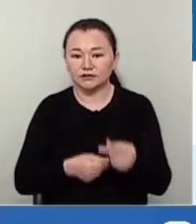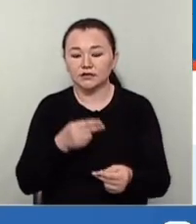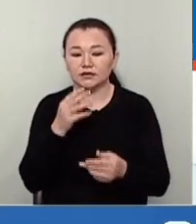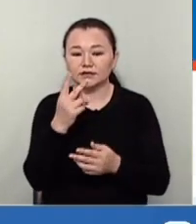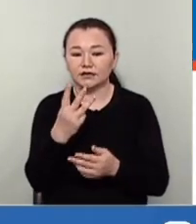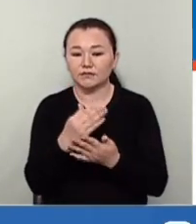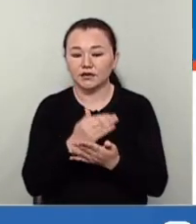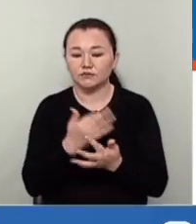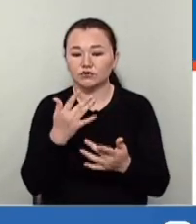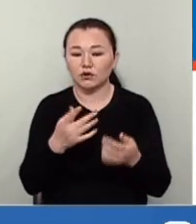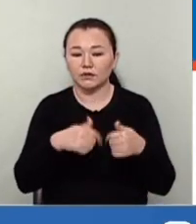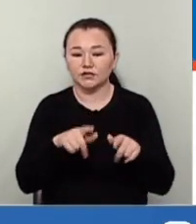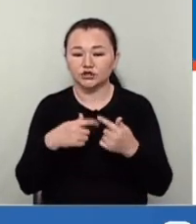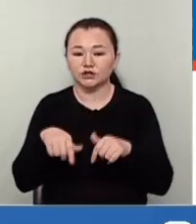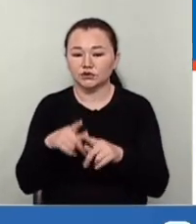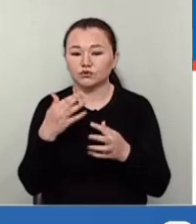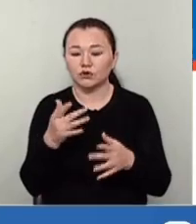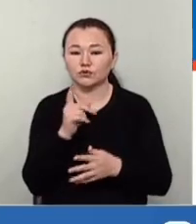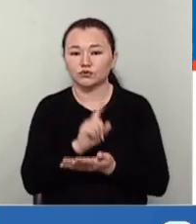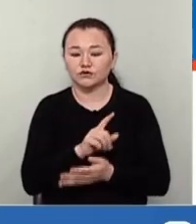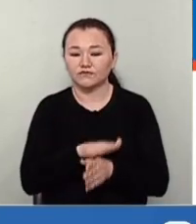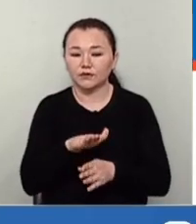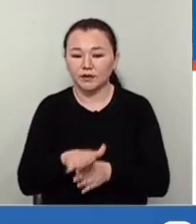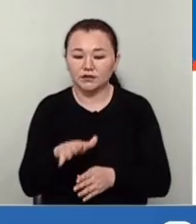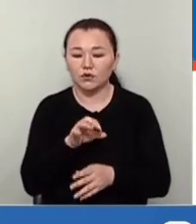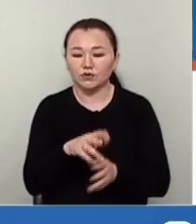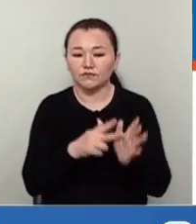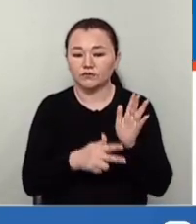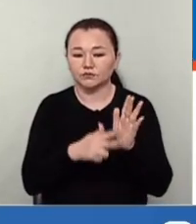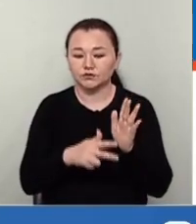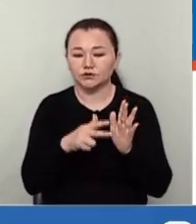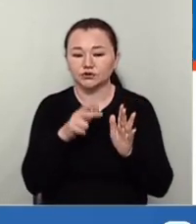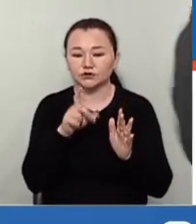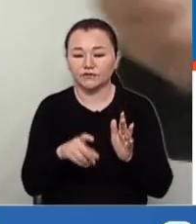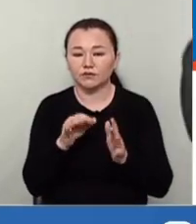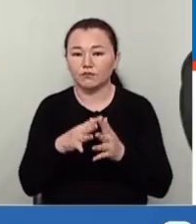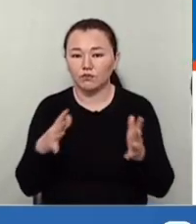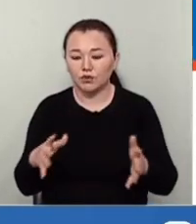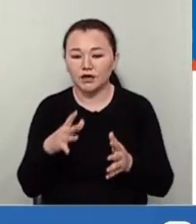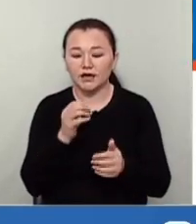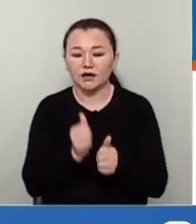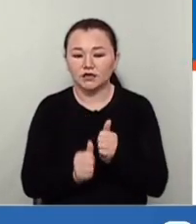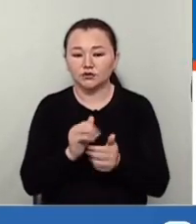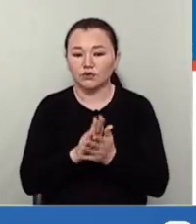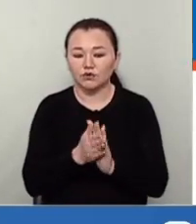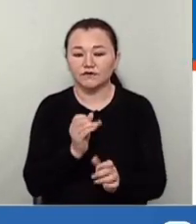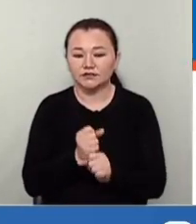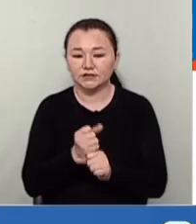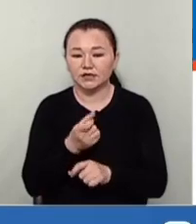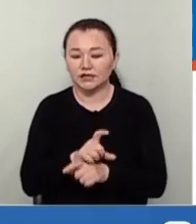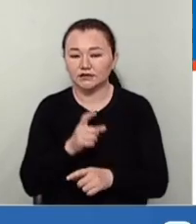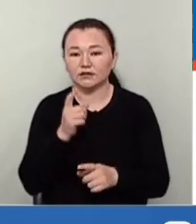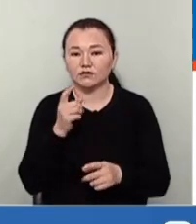могут поставщиков на каждую программу идти, да? Там от 80 человек и более. И, скажем, заключать договор, это